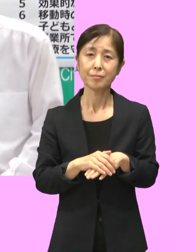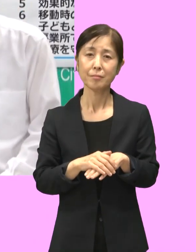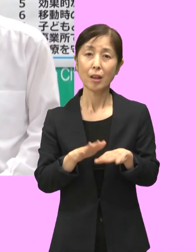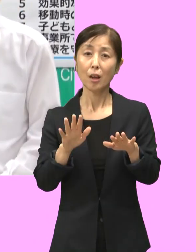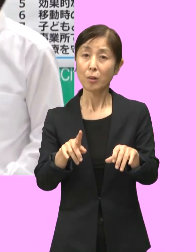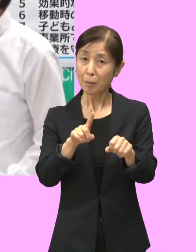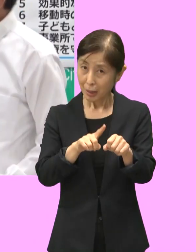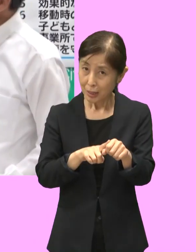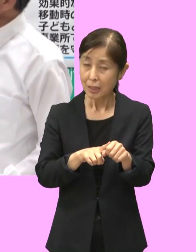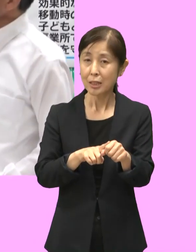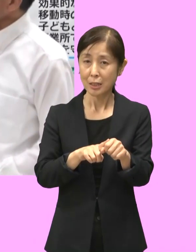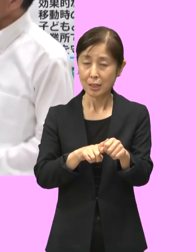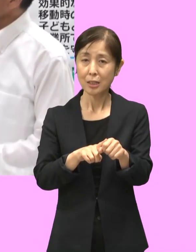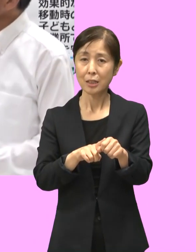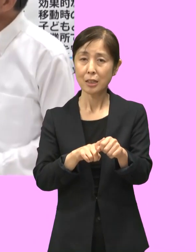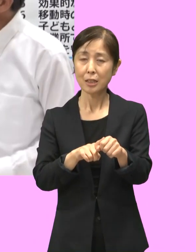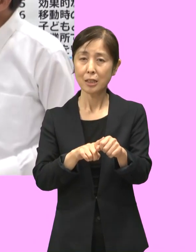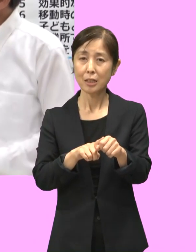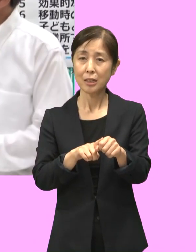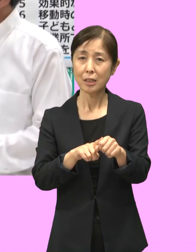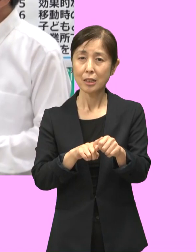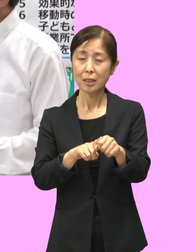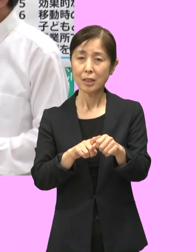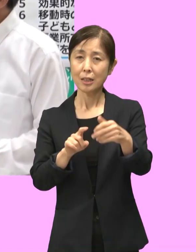ります。でこのために、